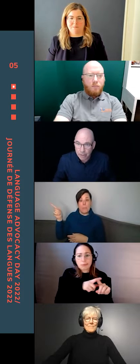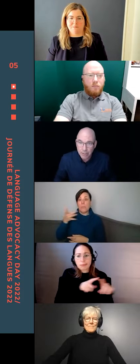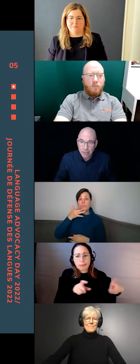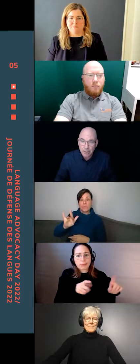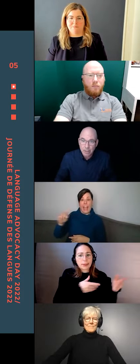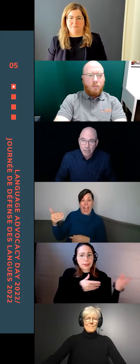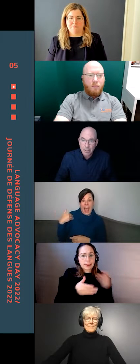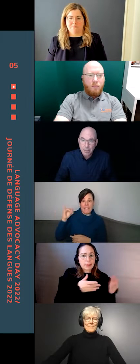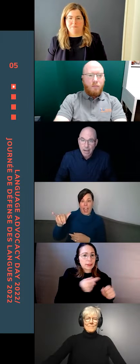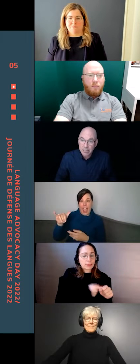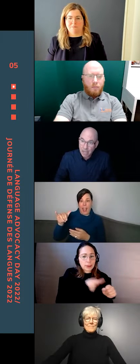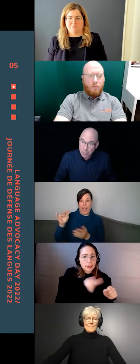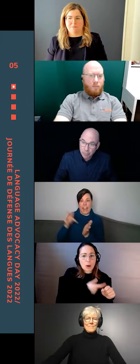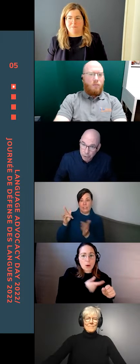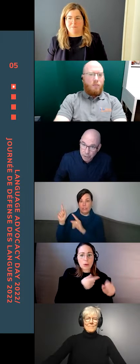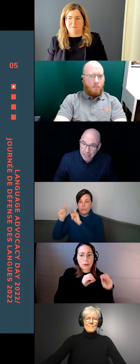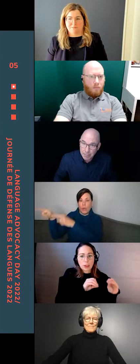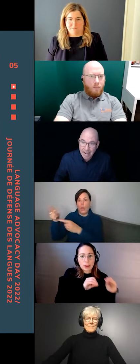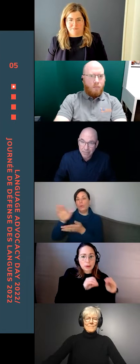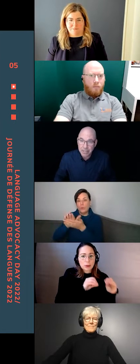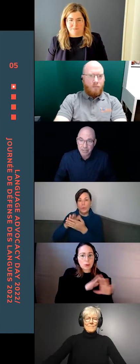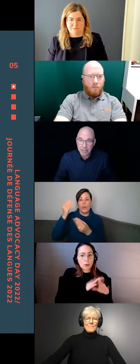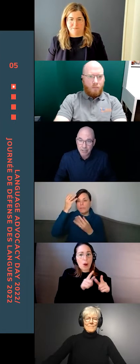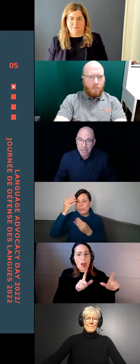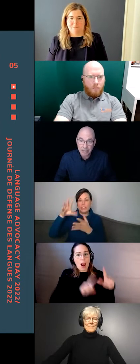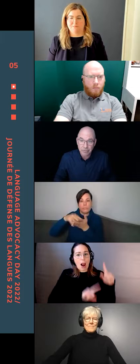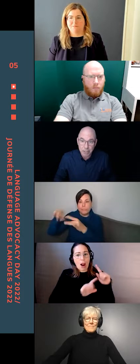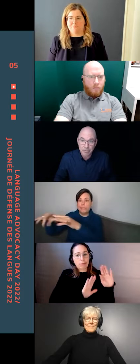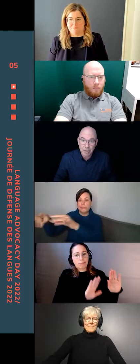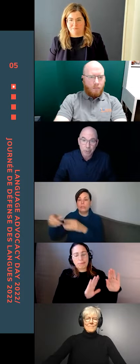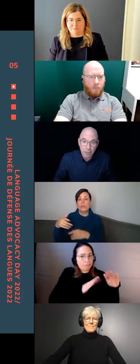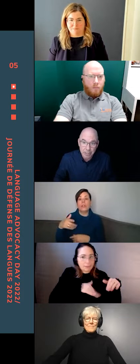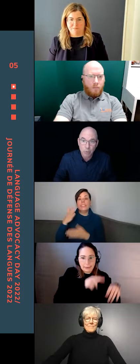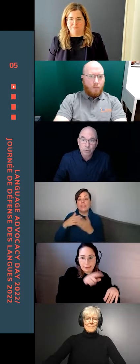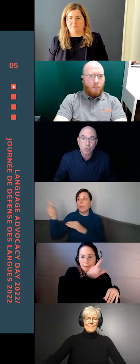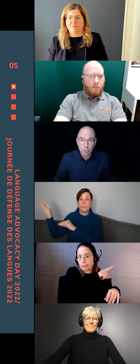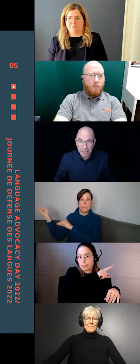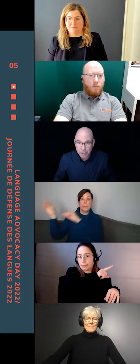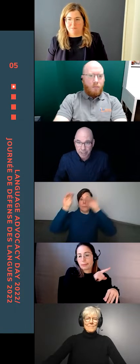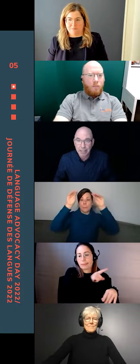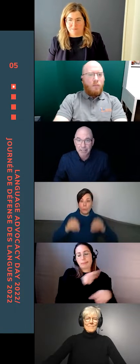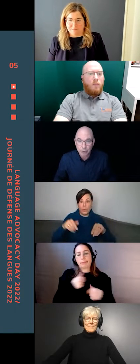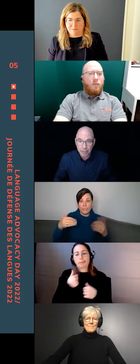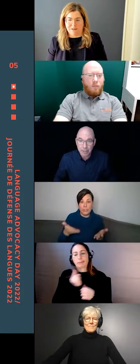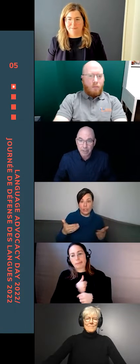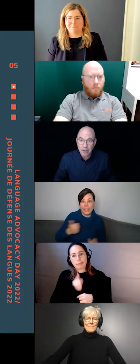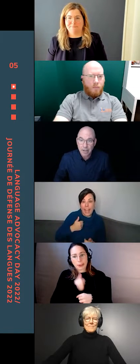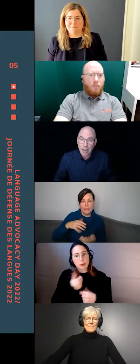donnent accès aux services médicaux, aux éducations dans leur langue.